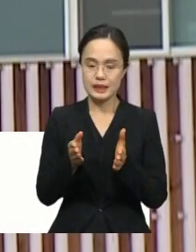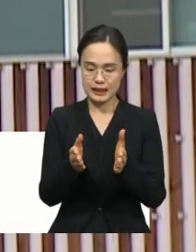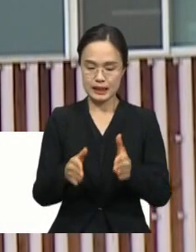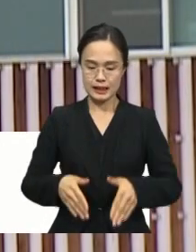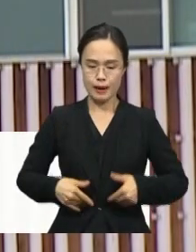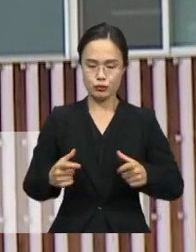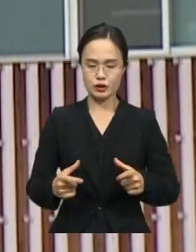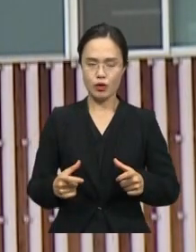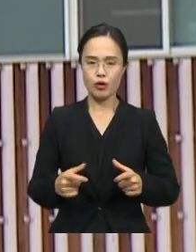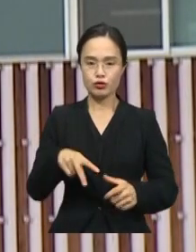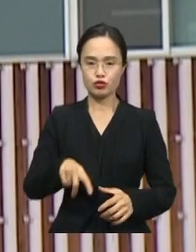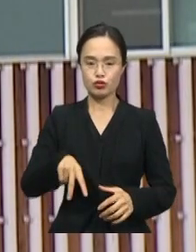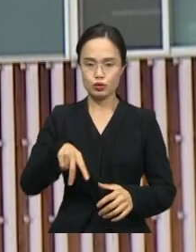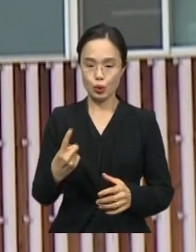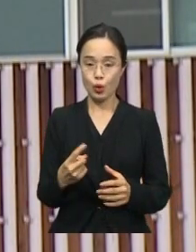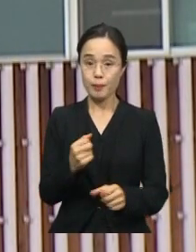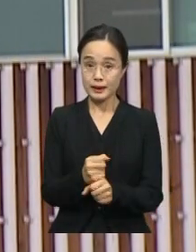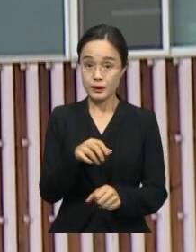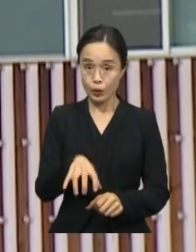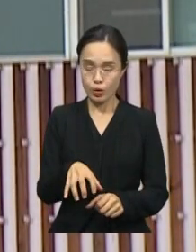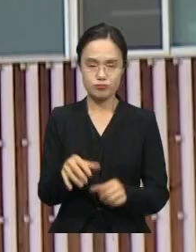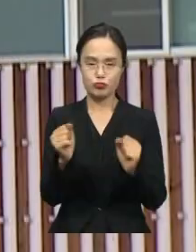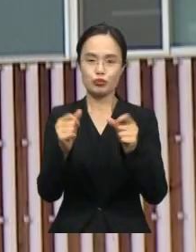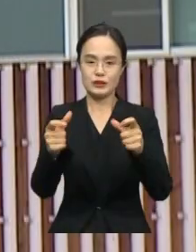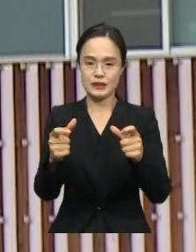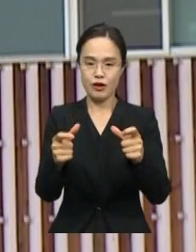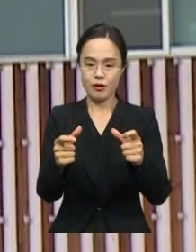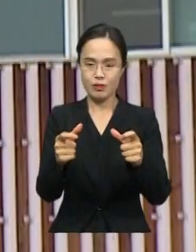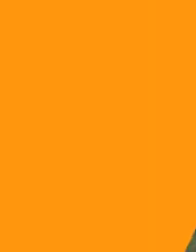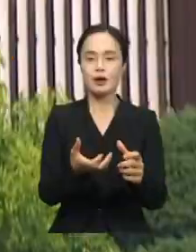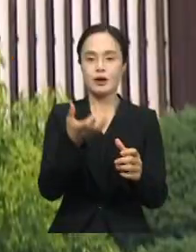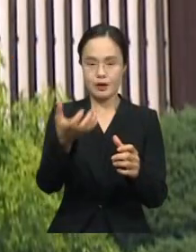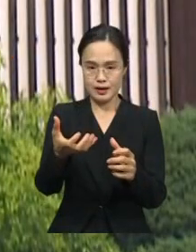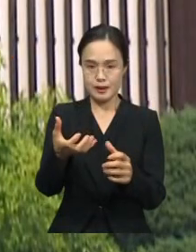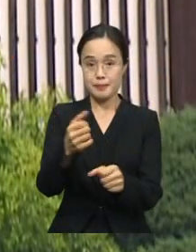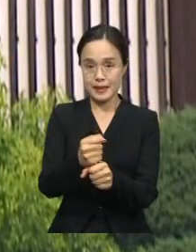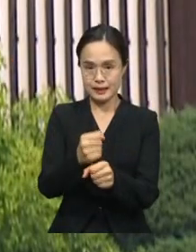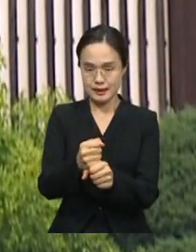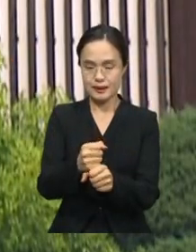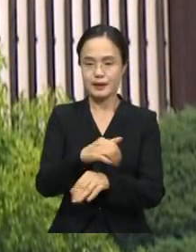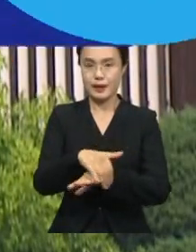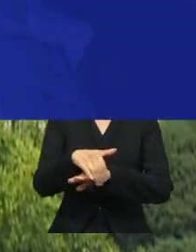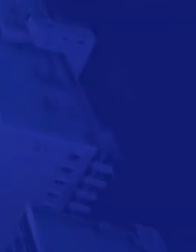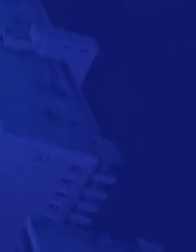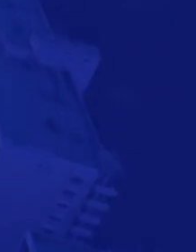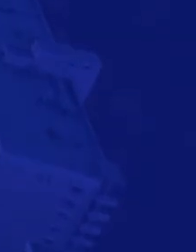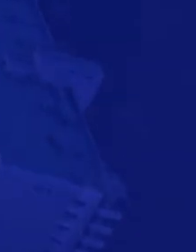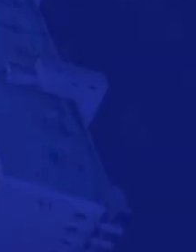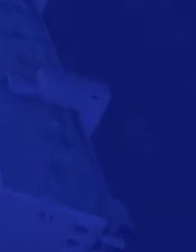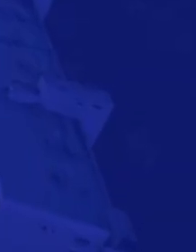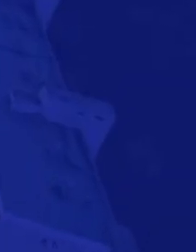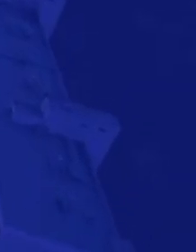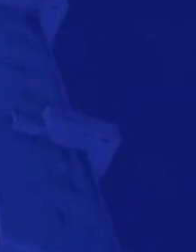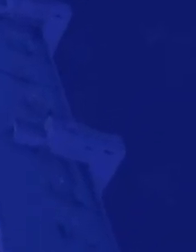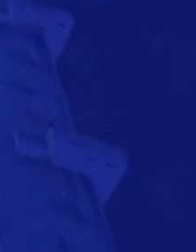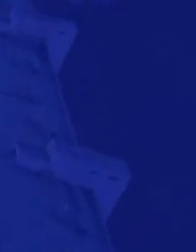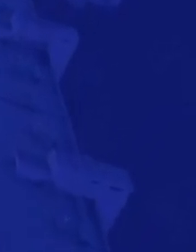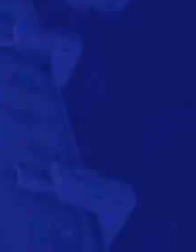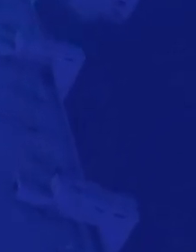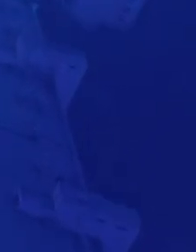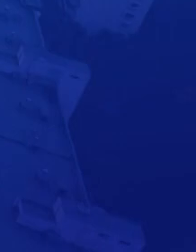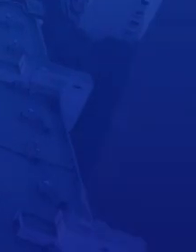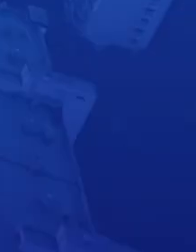시설이 북부에도 들어서 안정적인 수소 공급이 가능해질 것으로 보고 있습니다 아